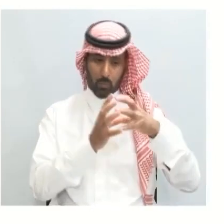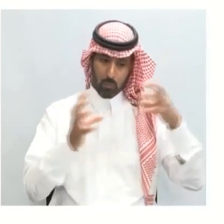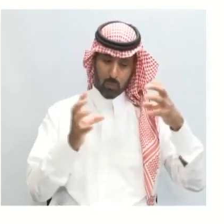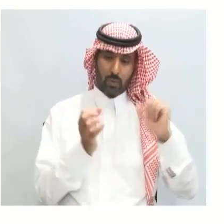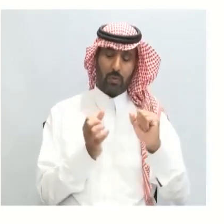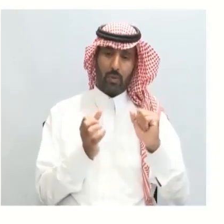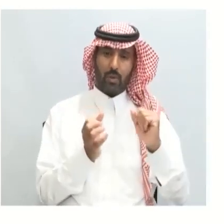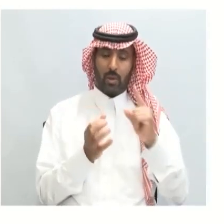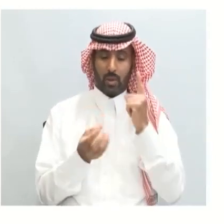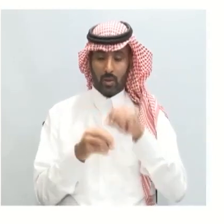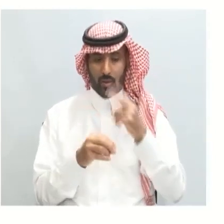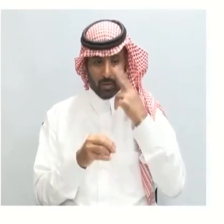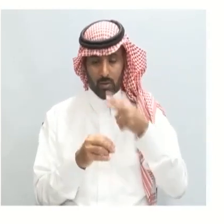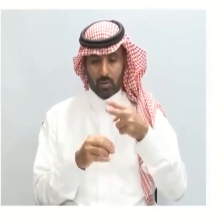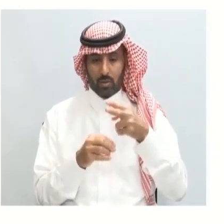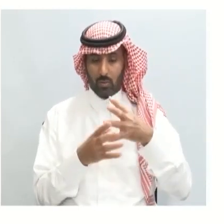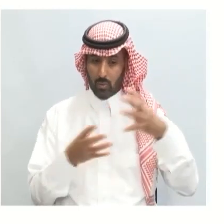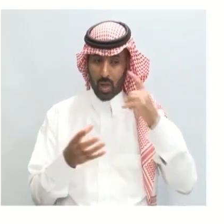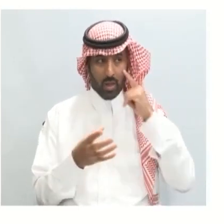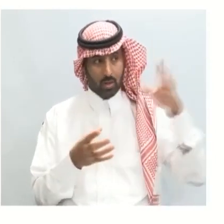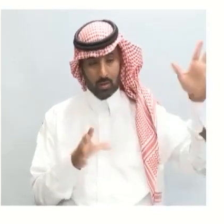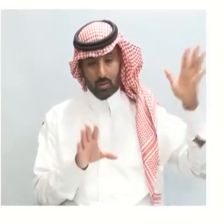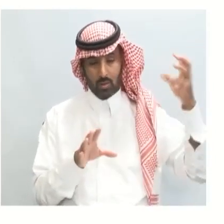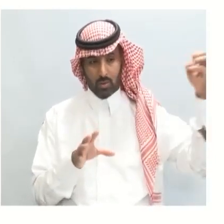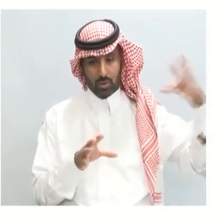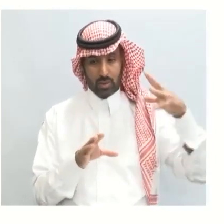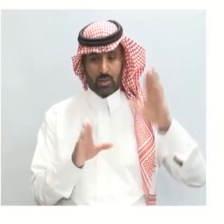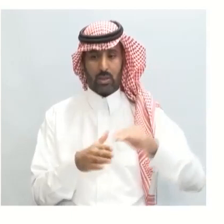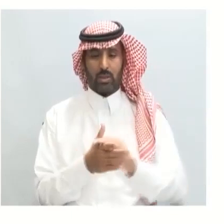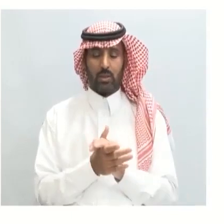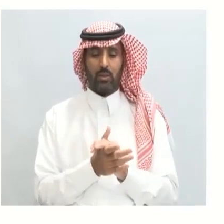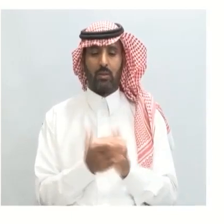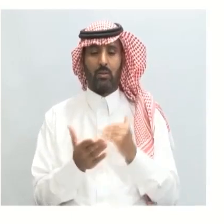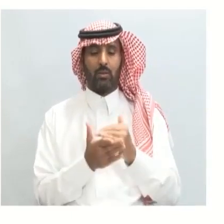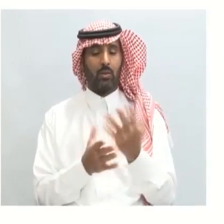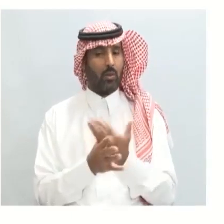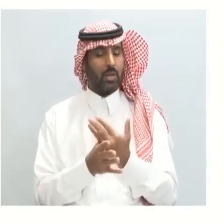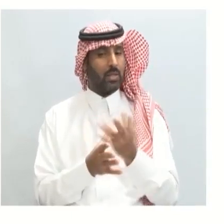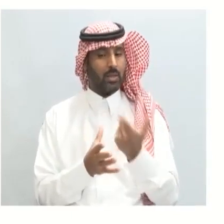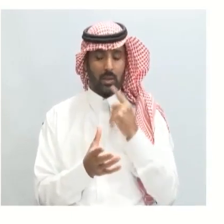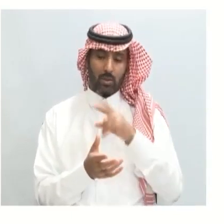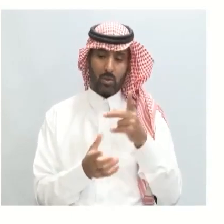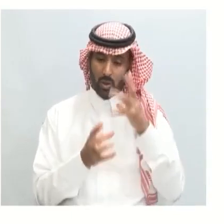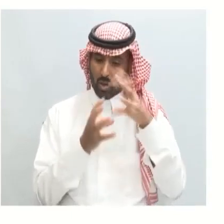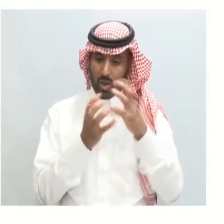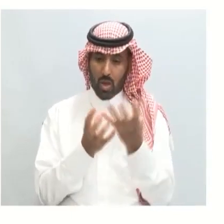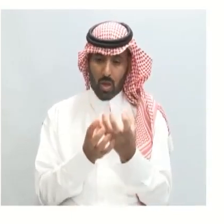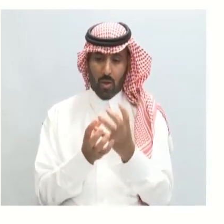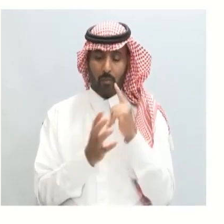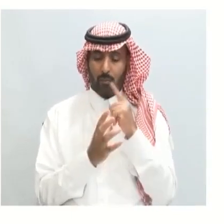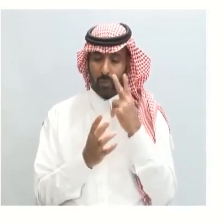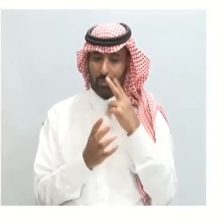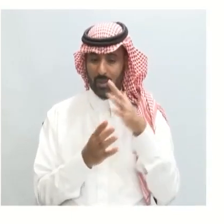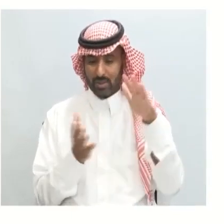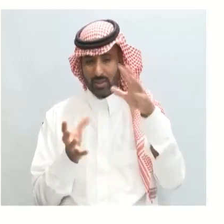احسنتم اذا في حين تراها منتفخه جيدا اذا تركت في مكان مشمس فلماذا يختلف مظهر الكره ما بين